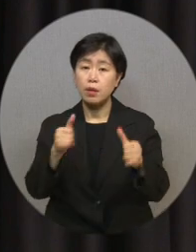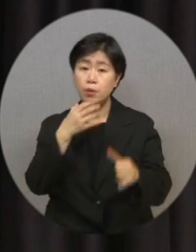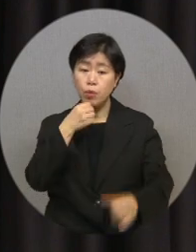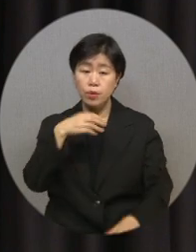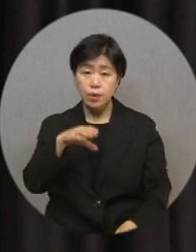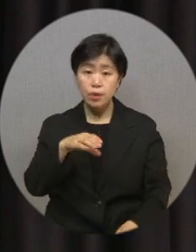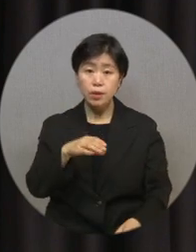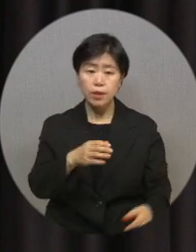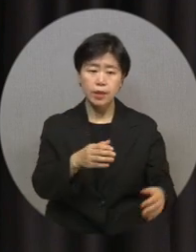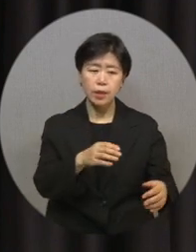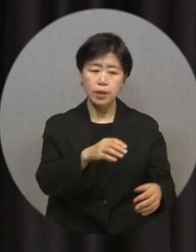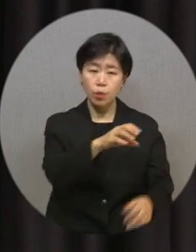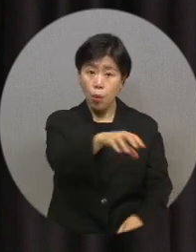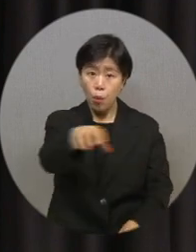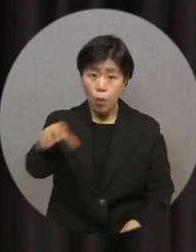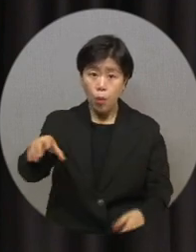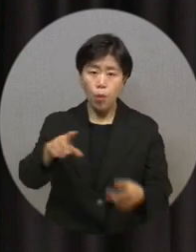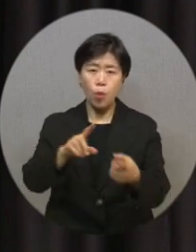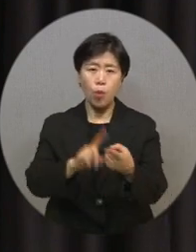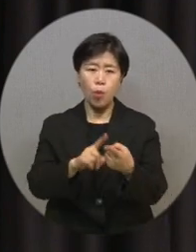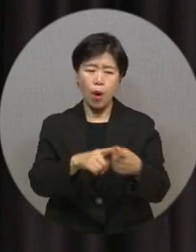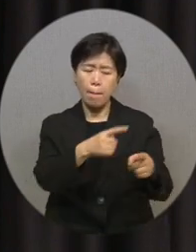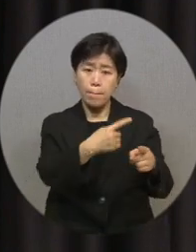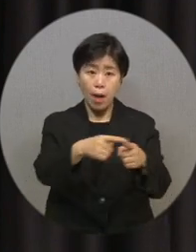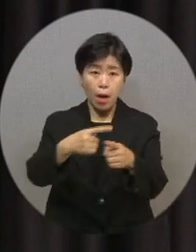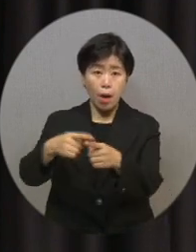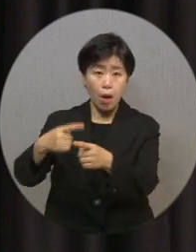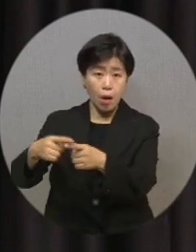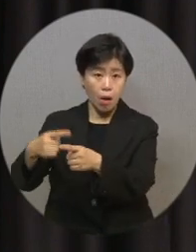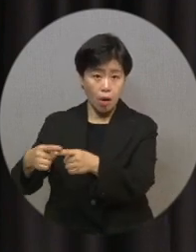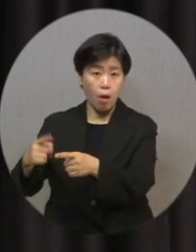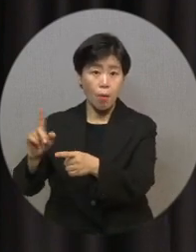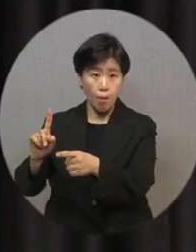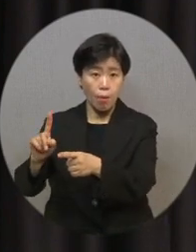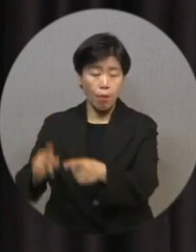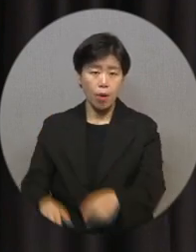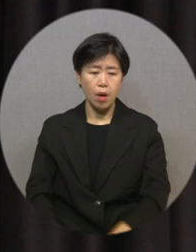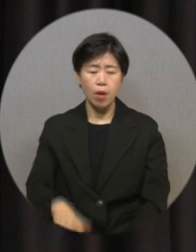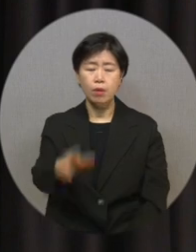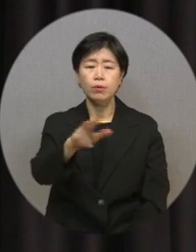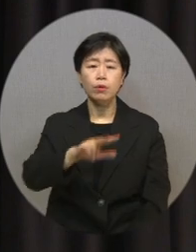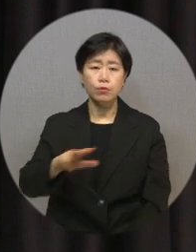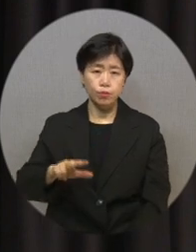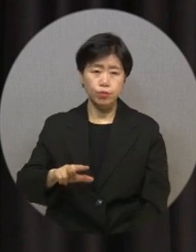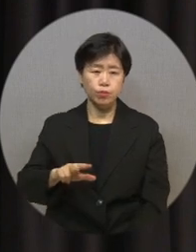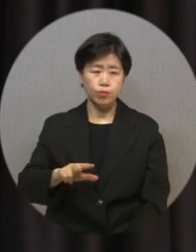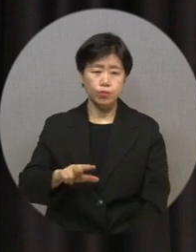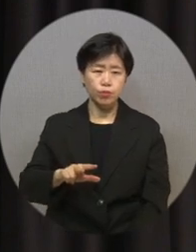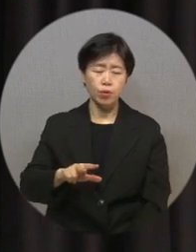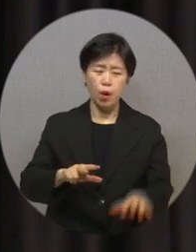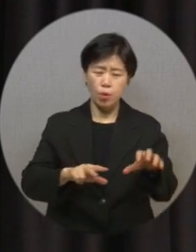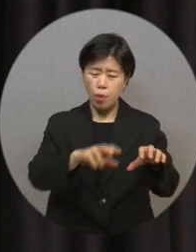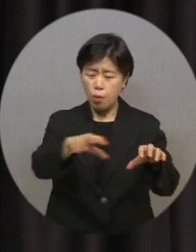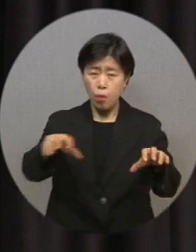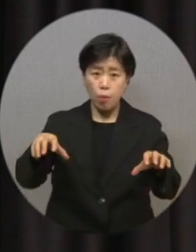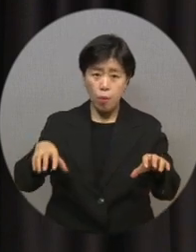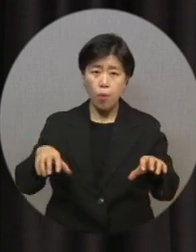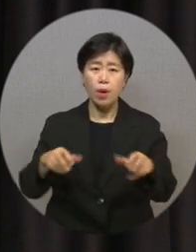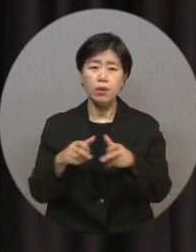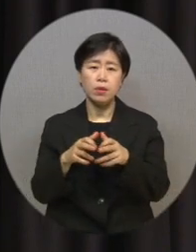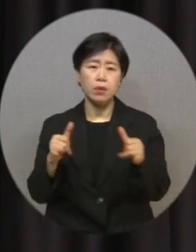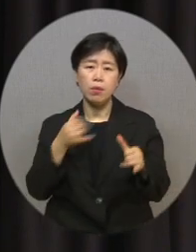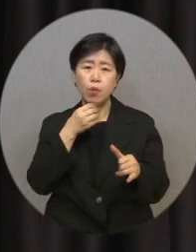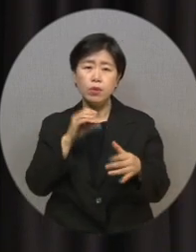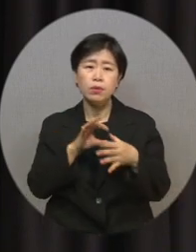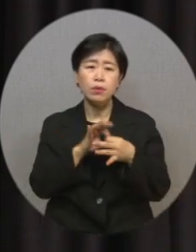거는 아 전국 지방자치 단체 그 복지 수준이 장 복지 수준이 다 다르잖아요 그러니까 그거를 어느